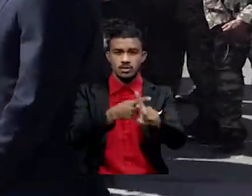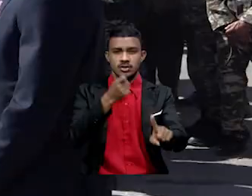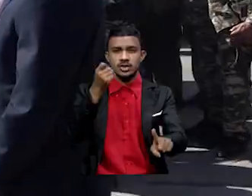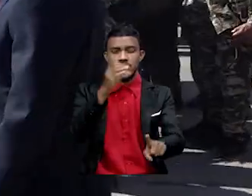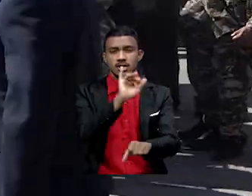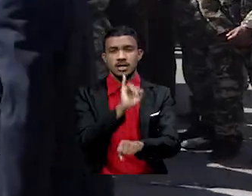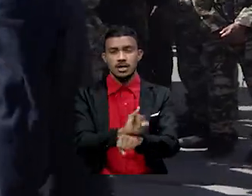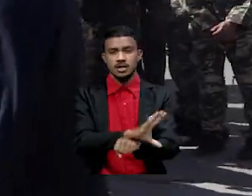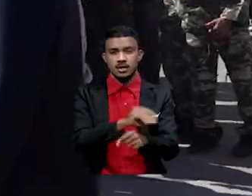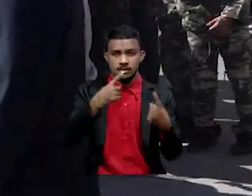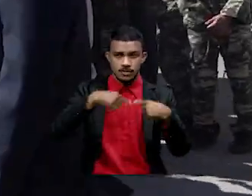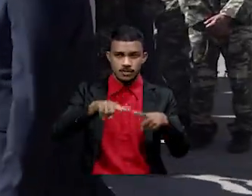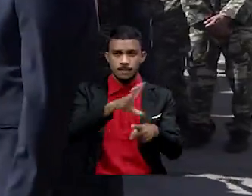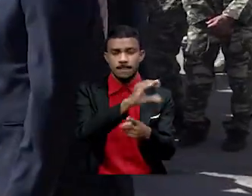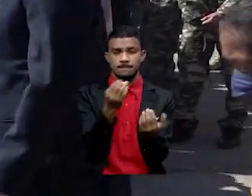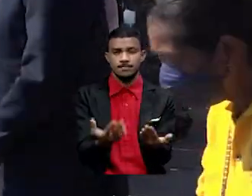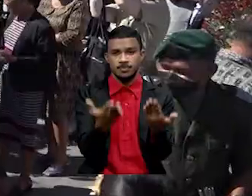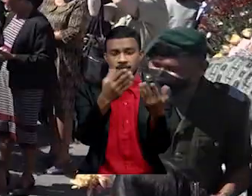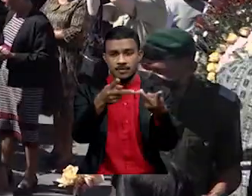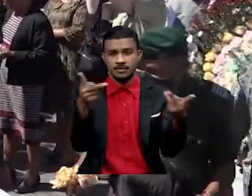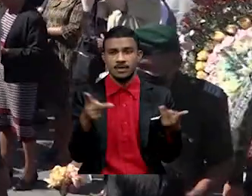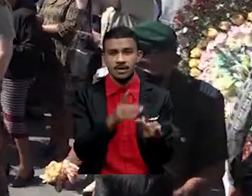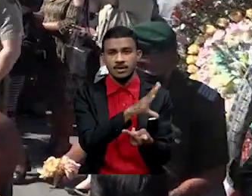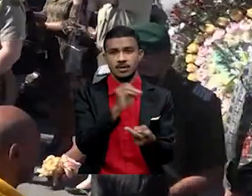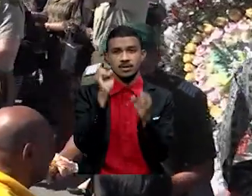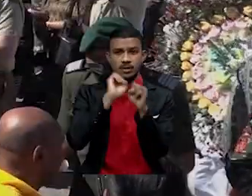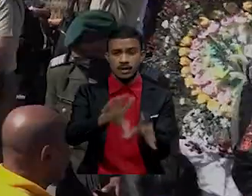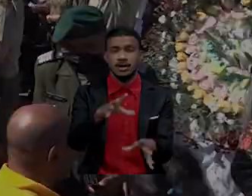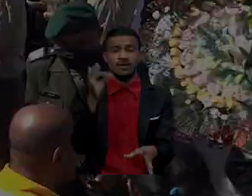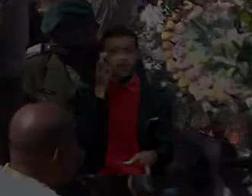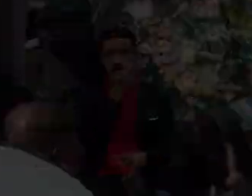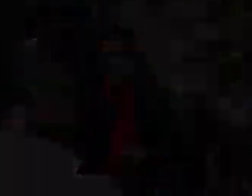ba Porto Dili, hodikari aifunan ihatasi. Dilma Suzeti, Jemen.